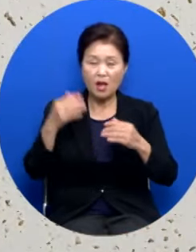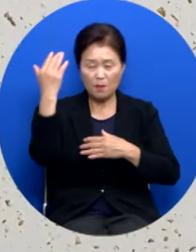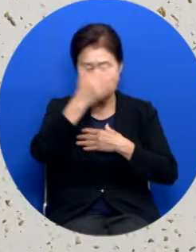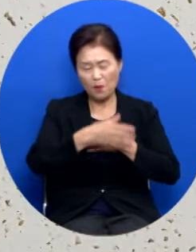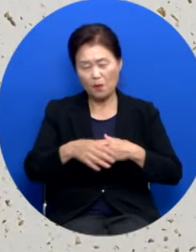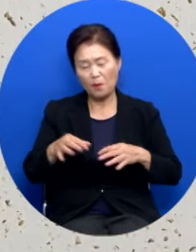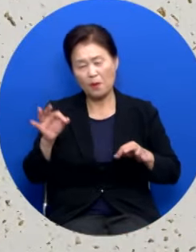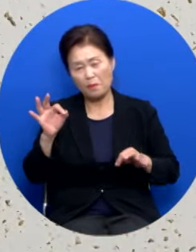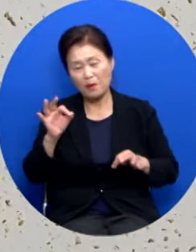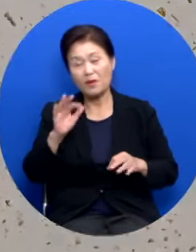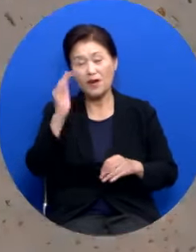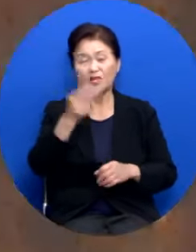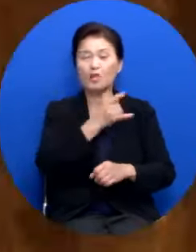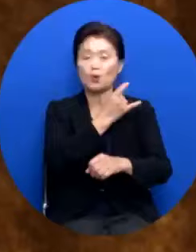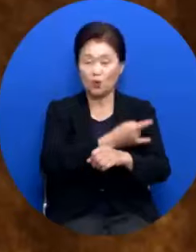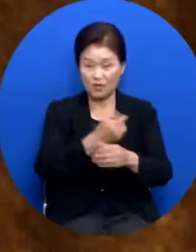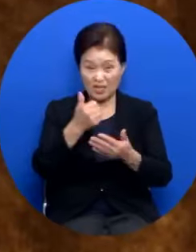권사.